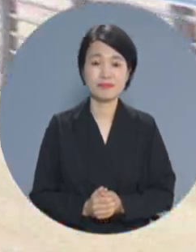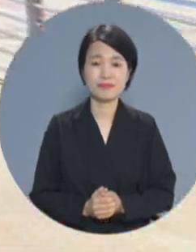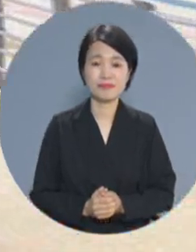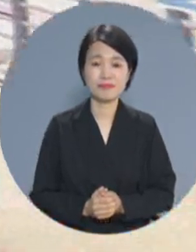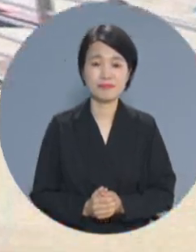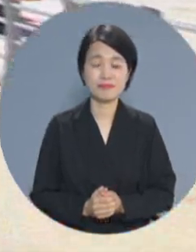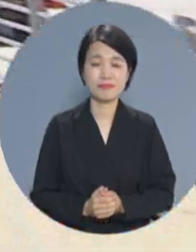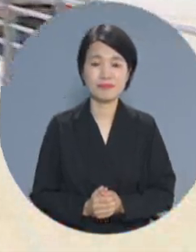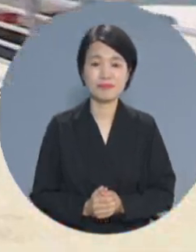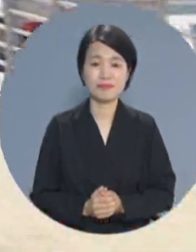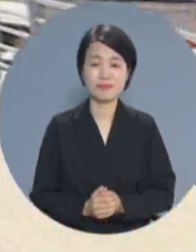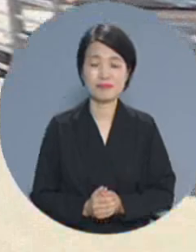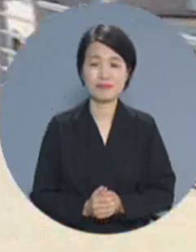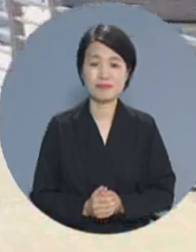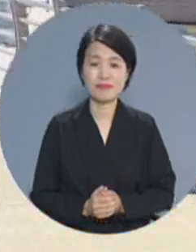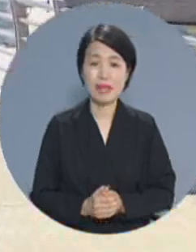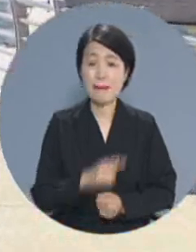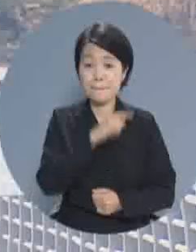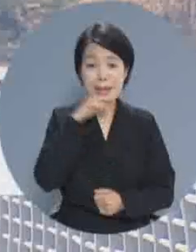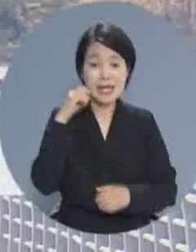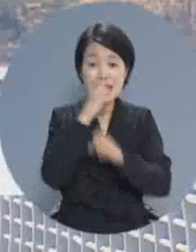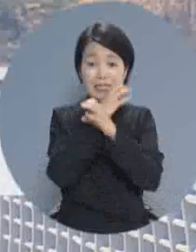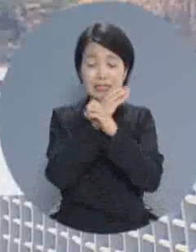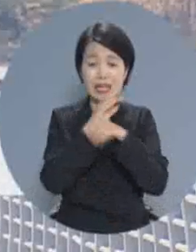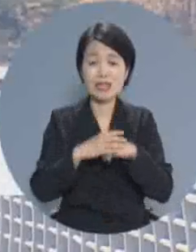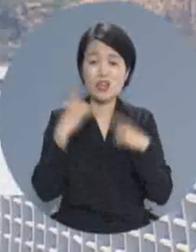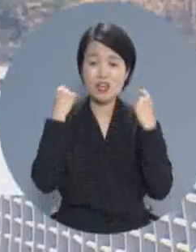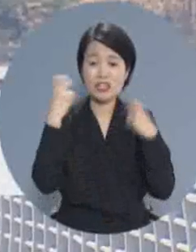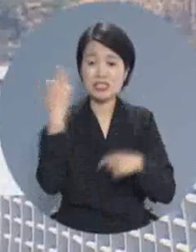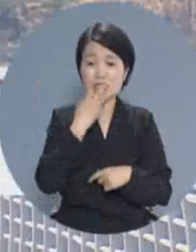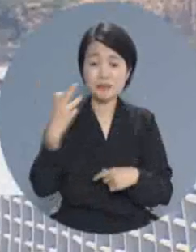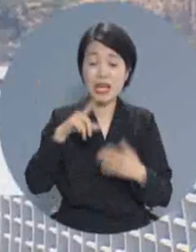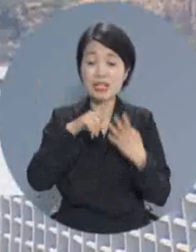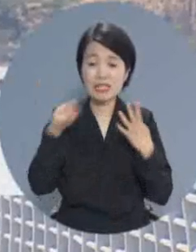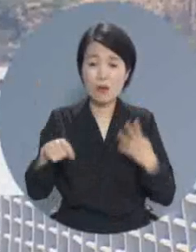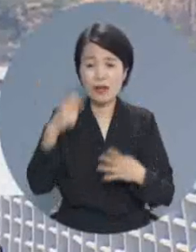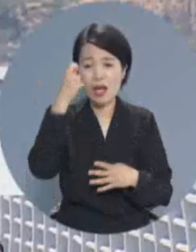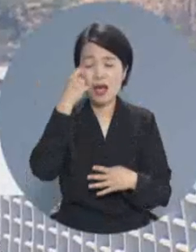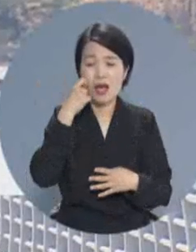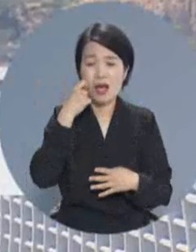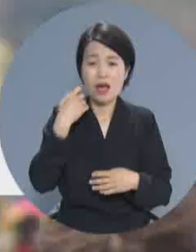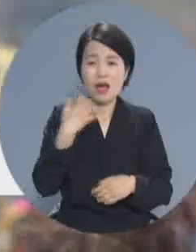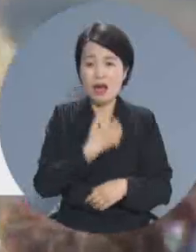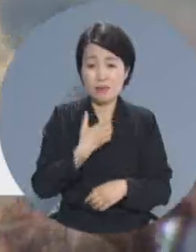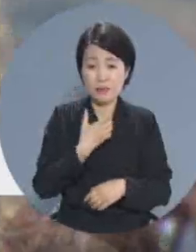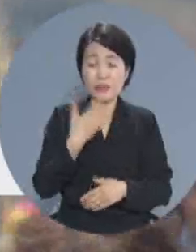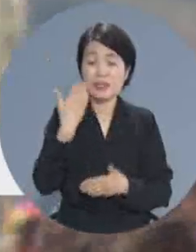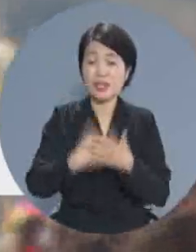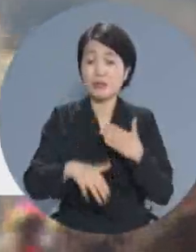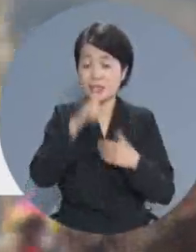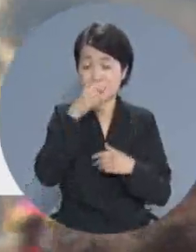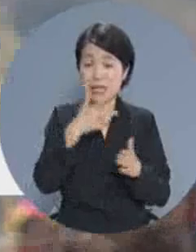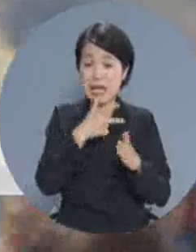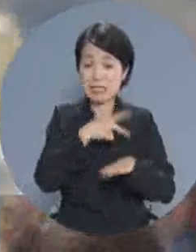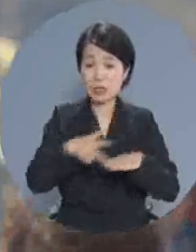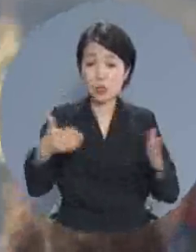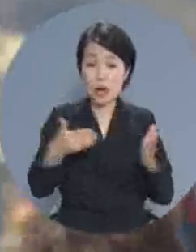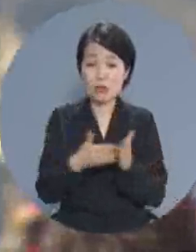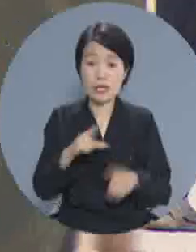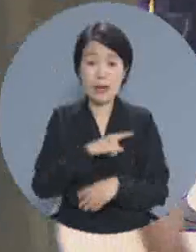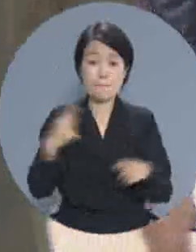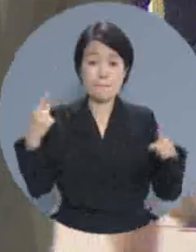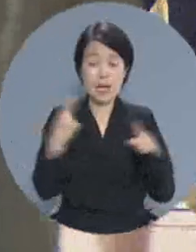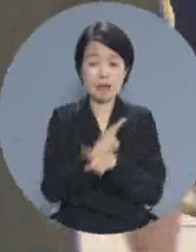슬픔의 항구 팽목항의 빨간 등대는 여전히 2014년 4월에 아픔이 남았습니다. 진도항으로 이름을